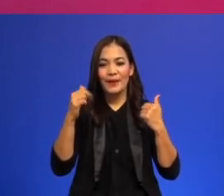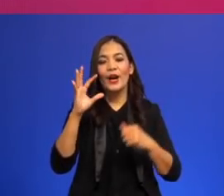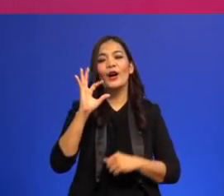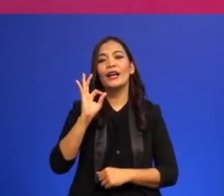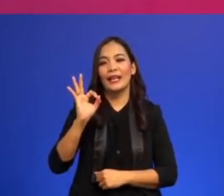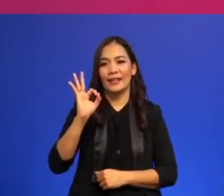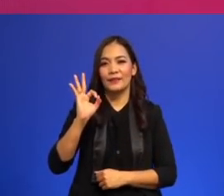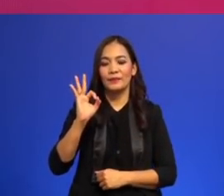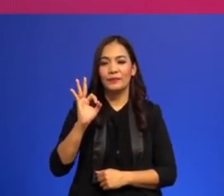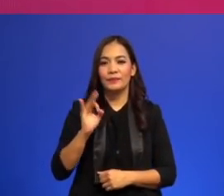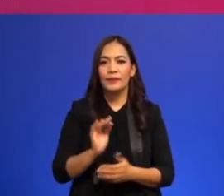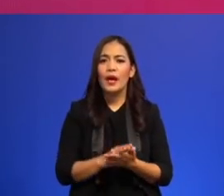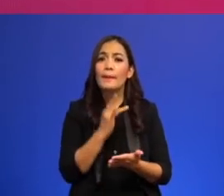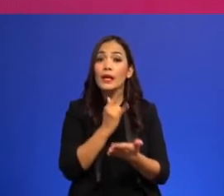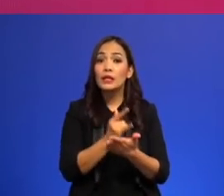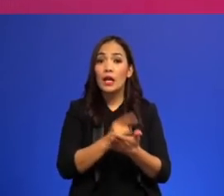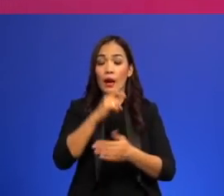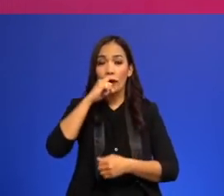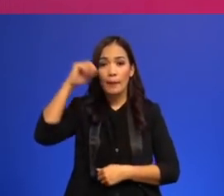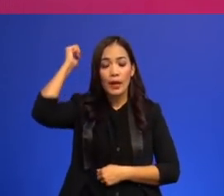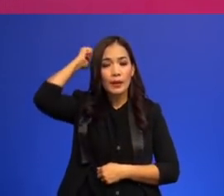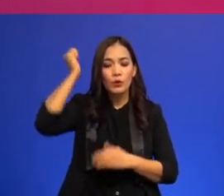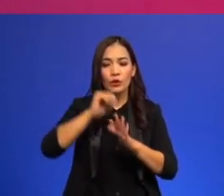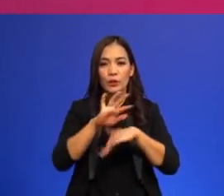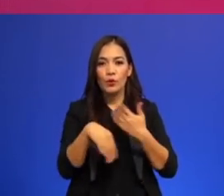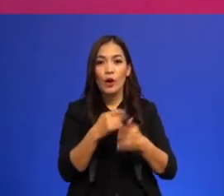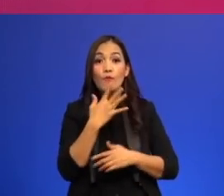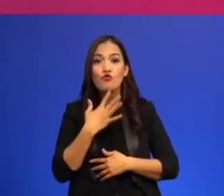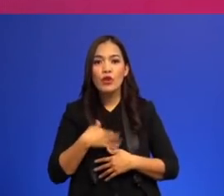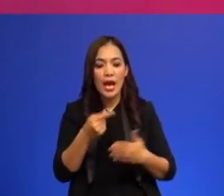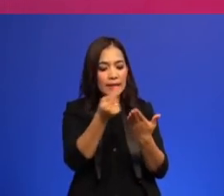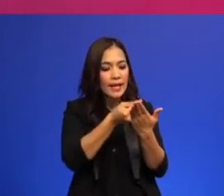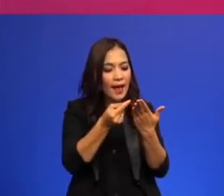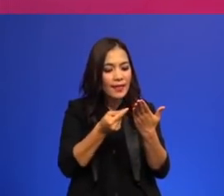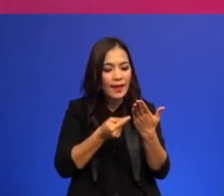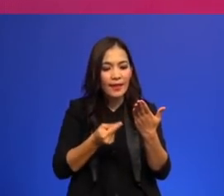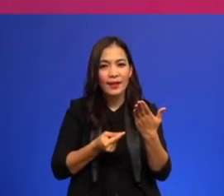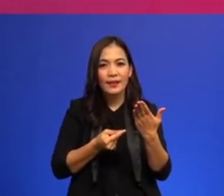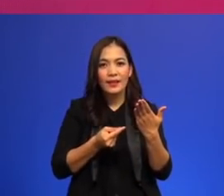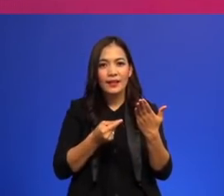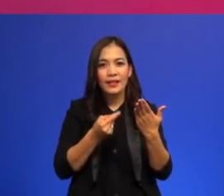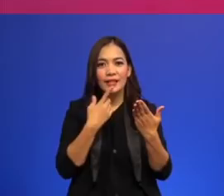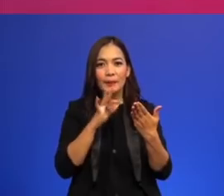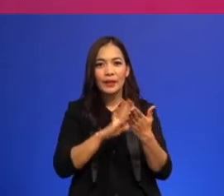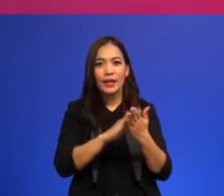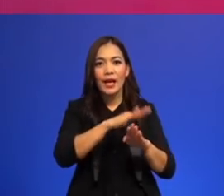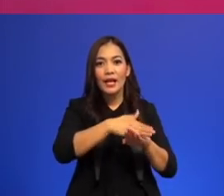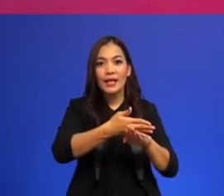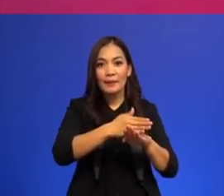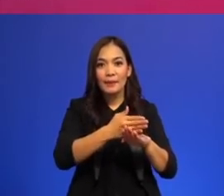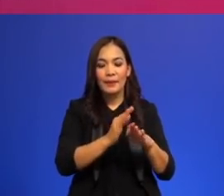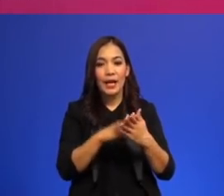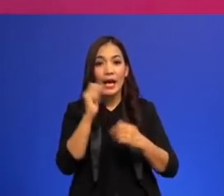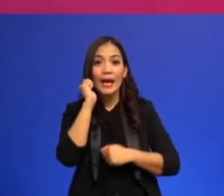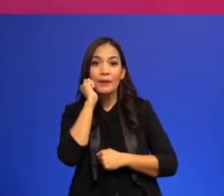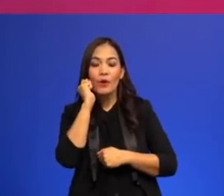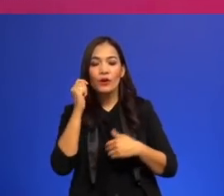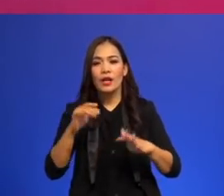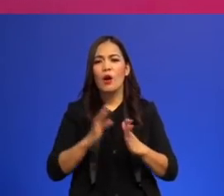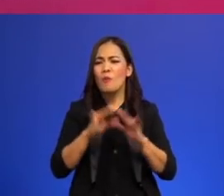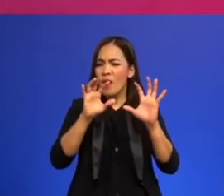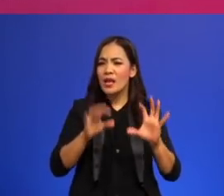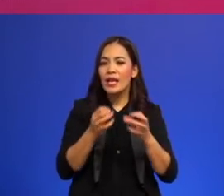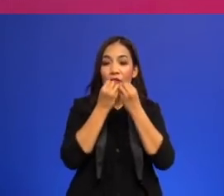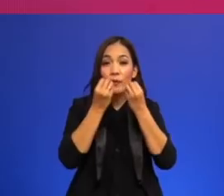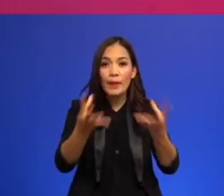Oke ya, pastikan Bapak Ibu siap dengan catatannya atau mungkin tab atau handphone, karena saya yakin ada begitu banyak